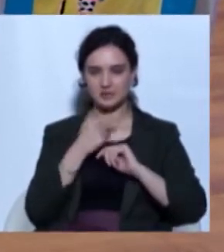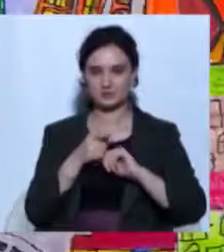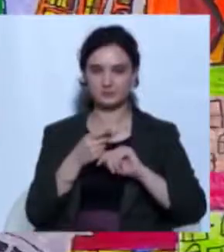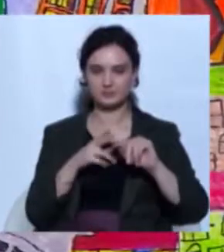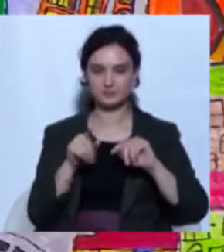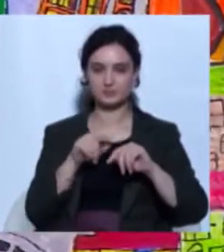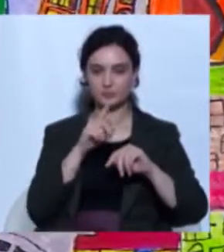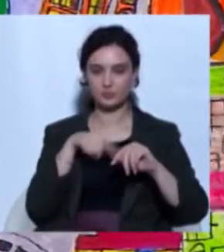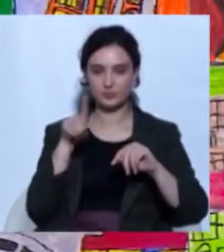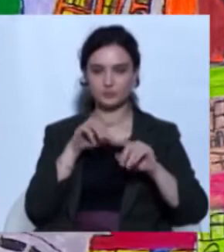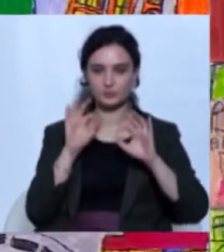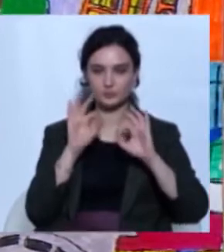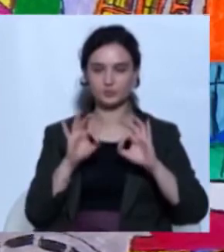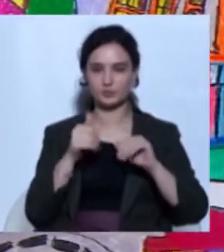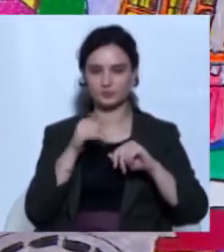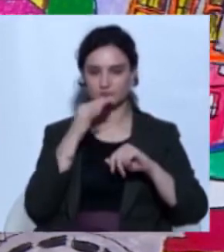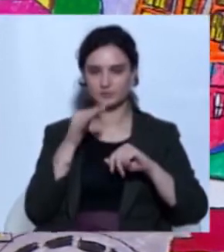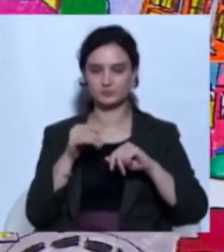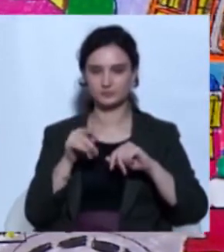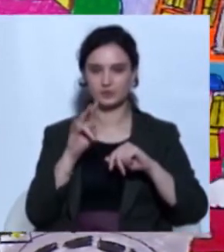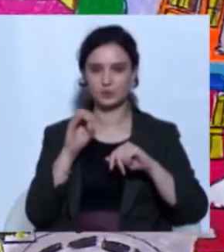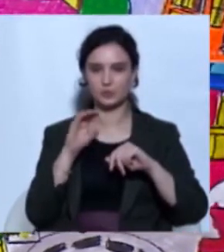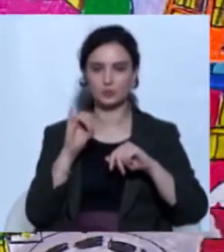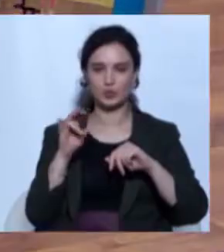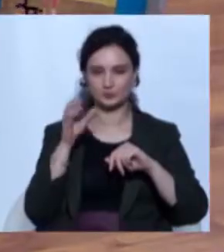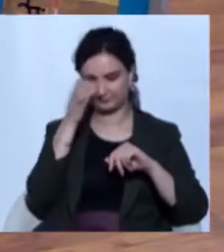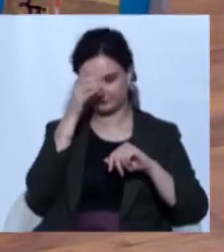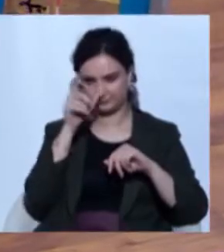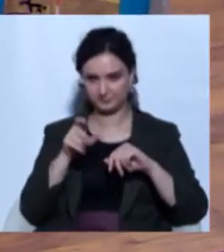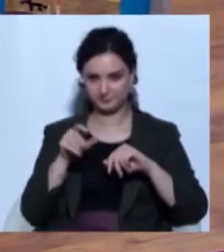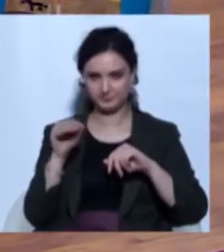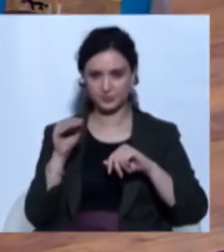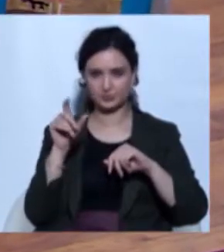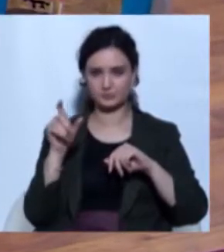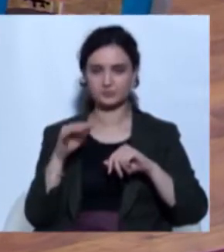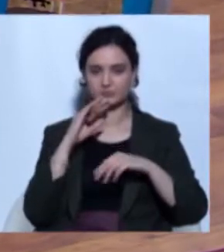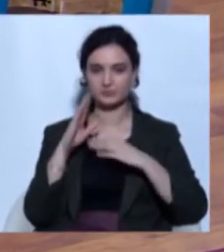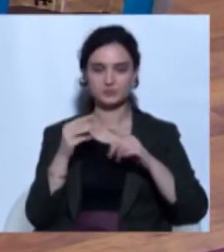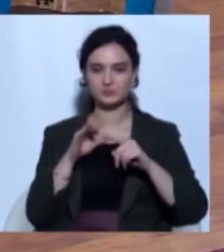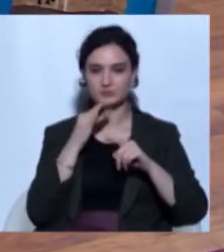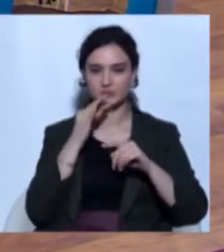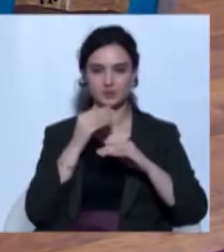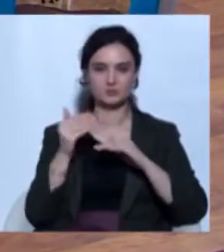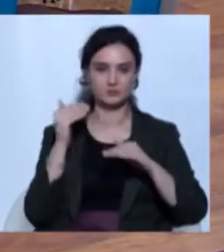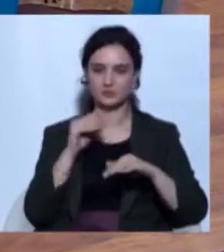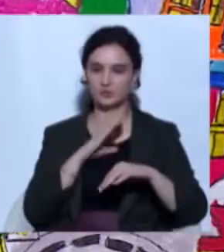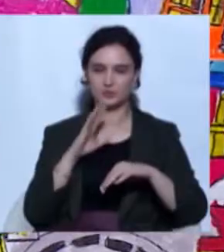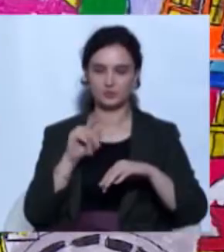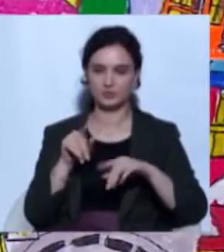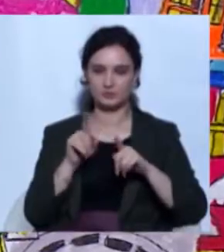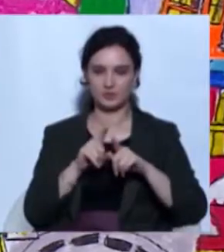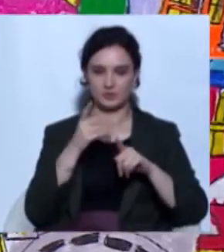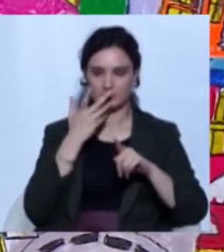ეს ბორბალი სწორედ როგორც გითხართ, ნიუტონის მერე გაჩნდა, თორემ მანამდე არ იყო ამდენი